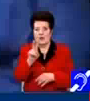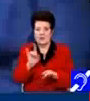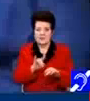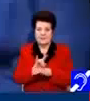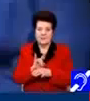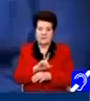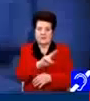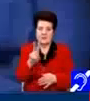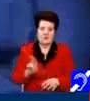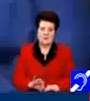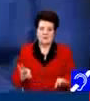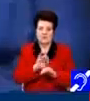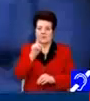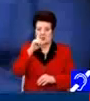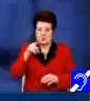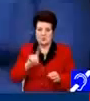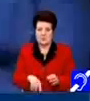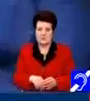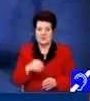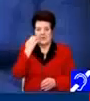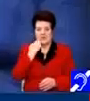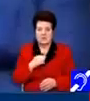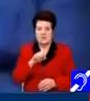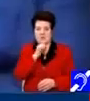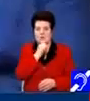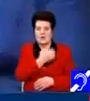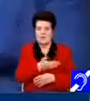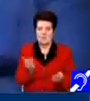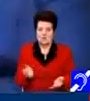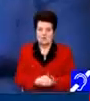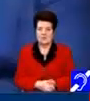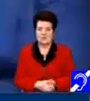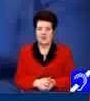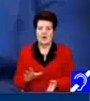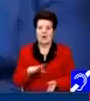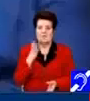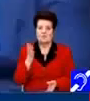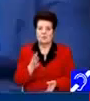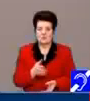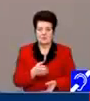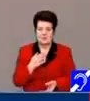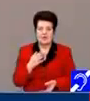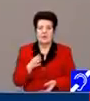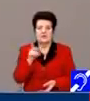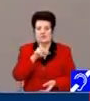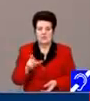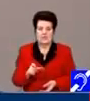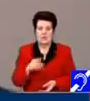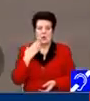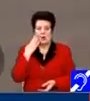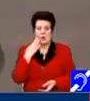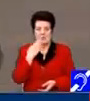absolut. Să știți că străbunii și bunii voștri au fost cel puțin români. Mihai Voluntir